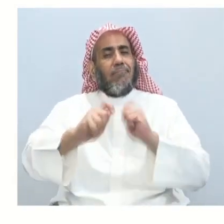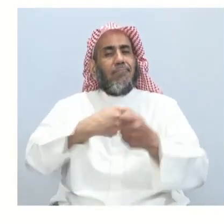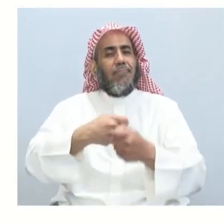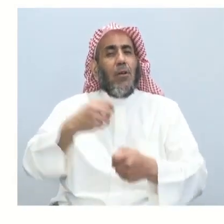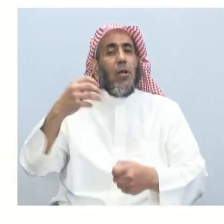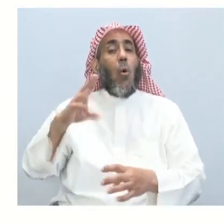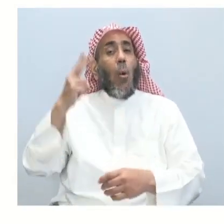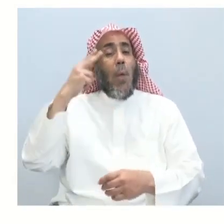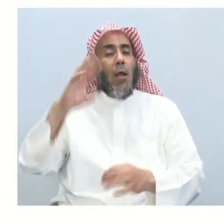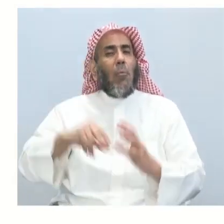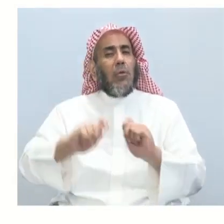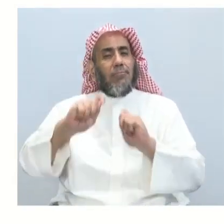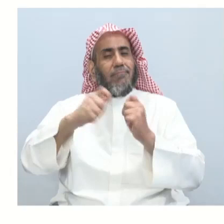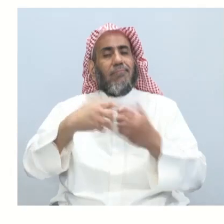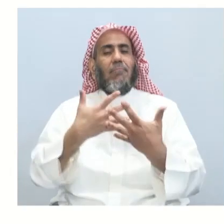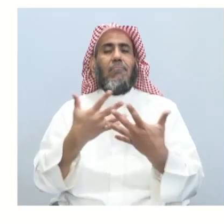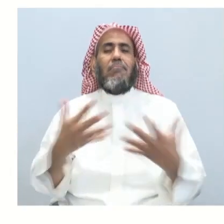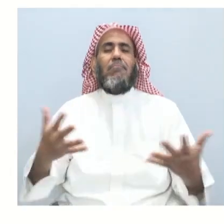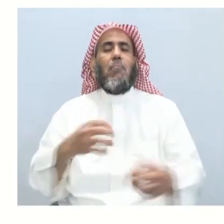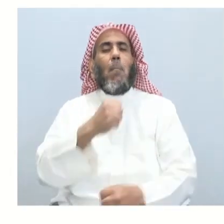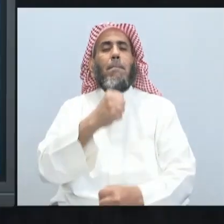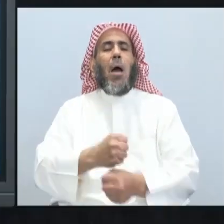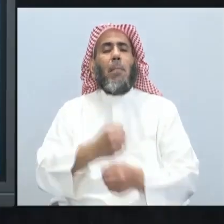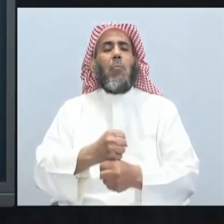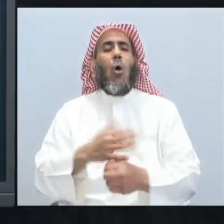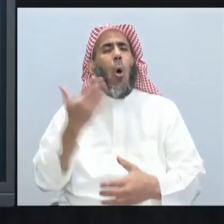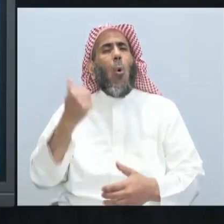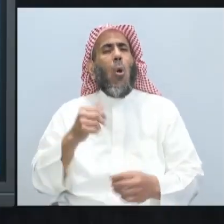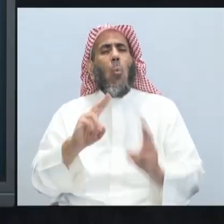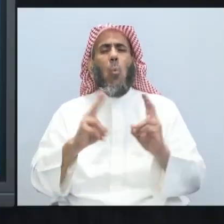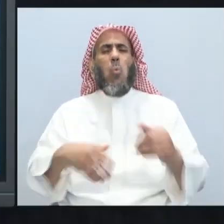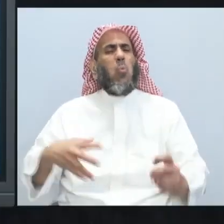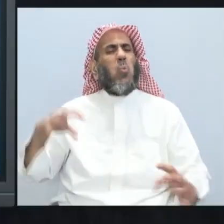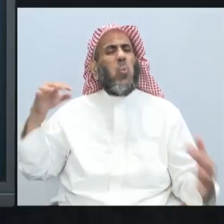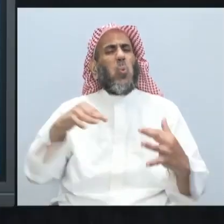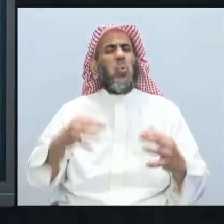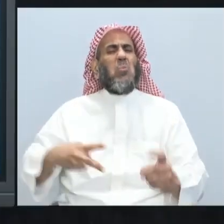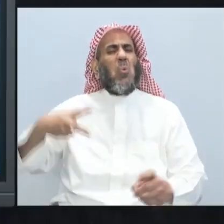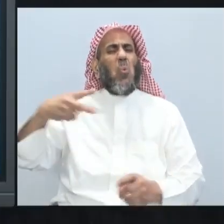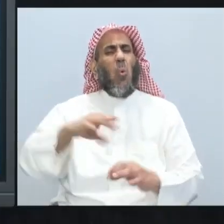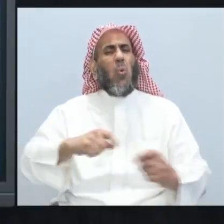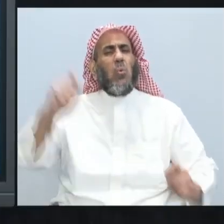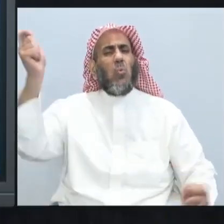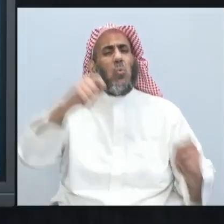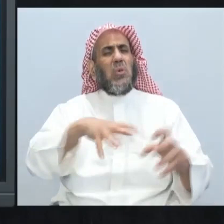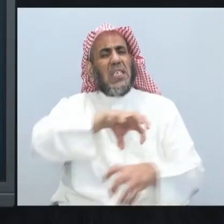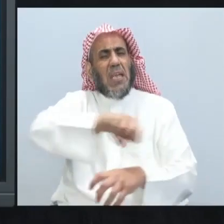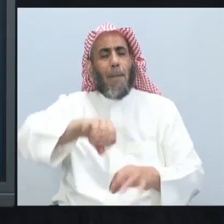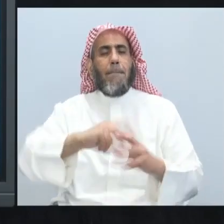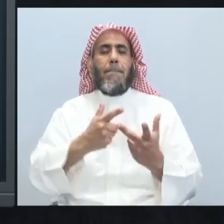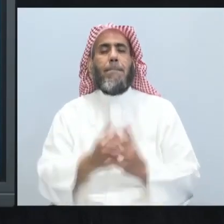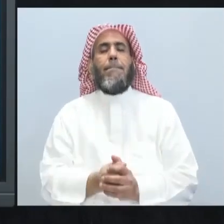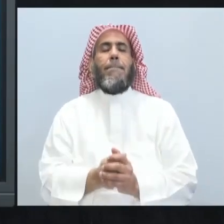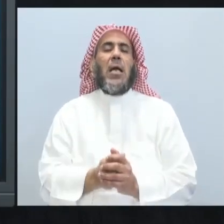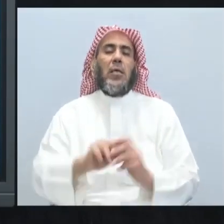يعني اصبحوا يعني في مامن بعد ان كان يعني مسرحا لعواد ولقطاع الطرق والنهب والسلب وما الى